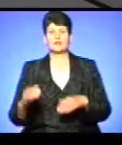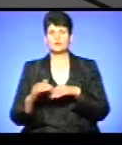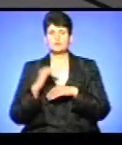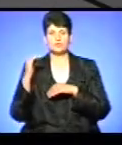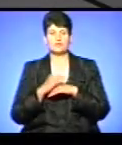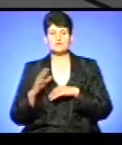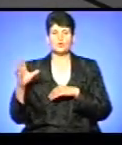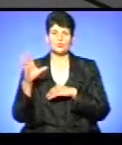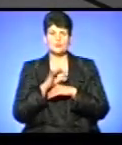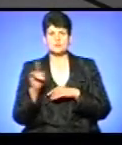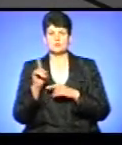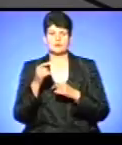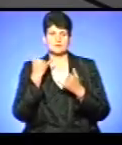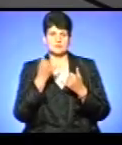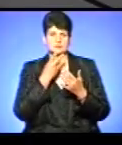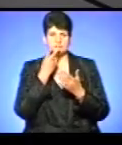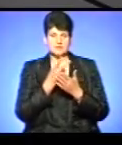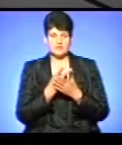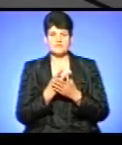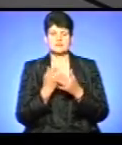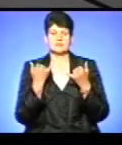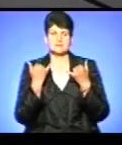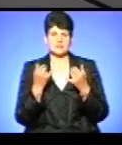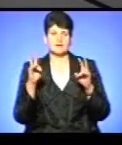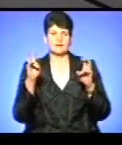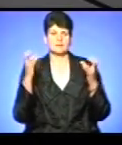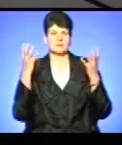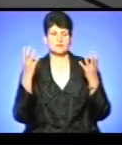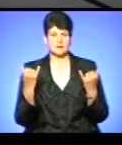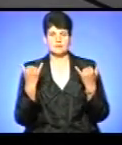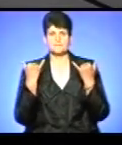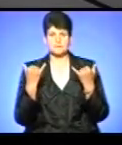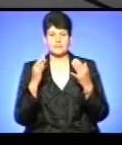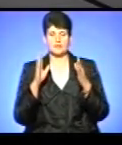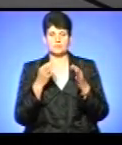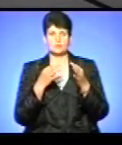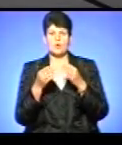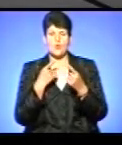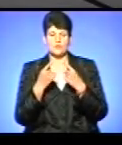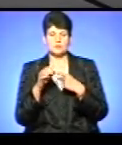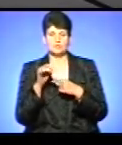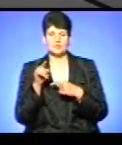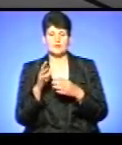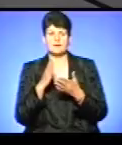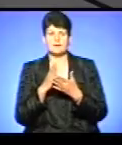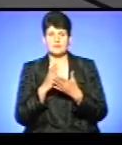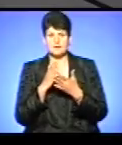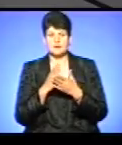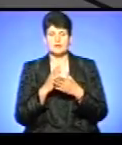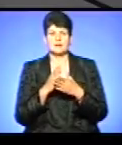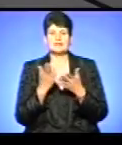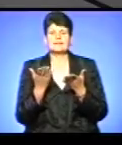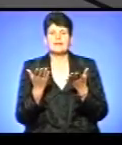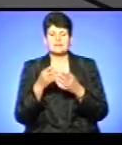Доброго вечора усім, хто щойно до нас приєднався у прямому ефірі «Тема дня». І сьогодні будемо говорити про те, як і де зараз навчаються